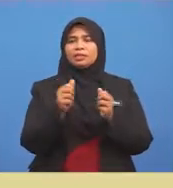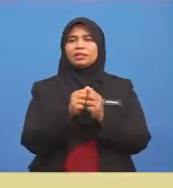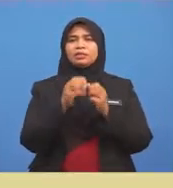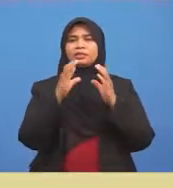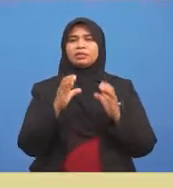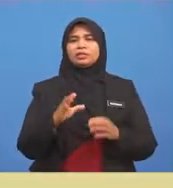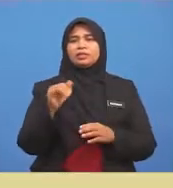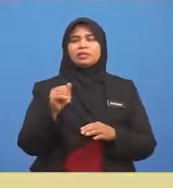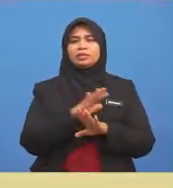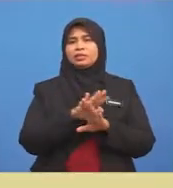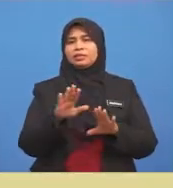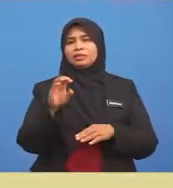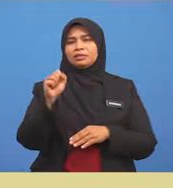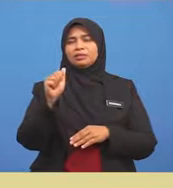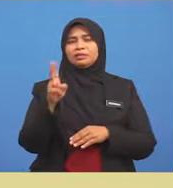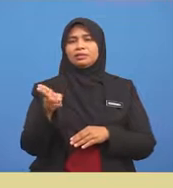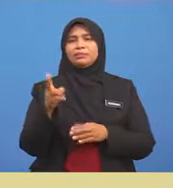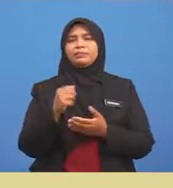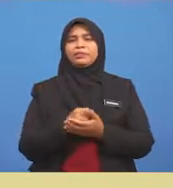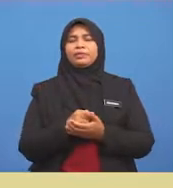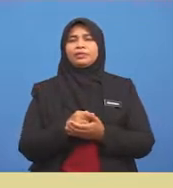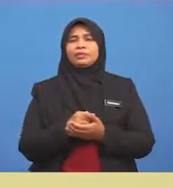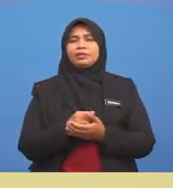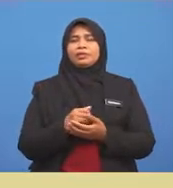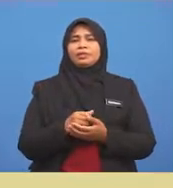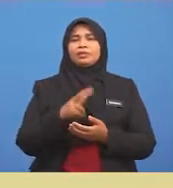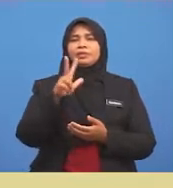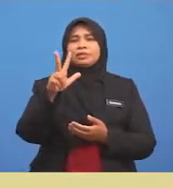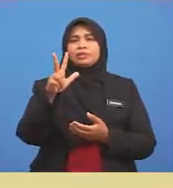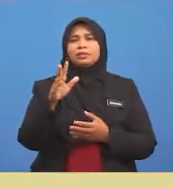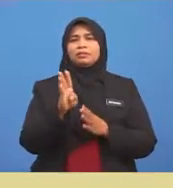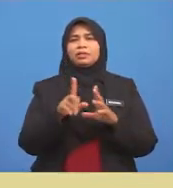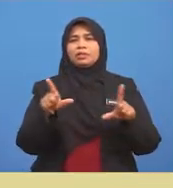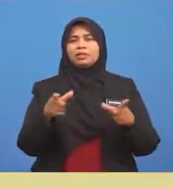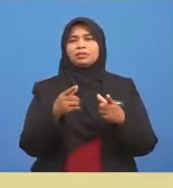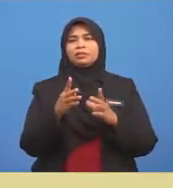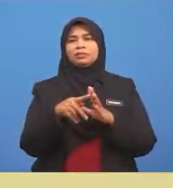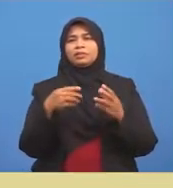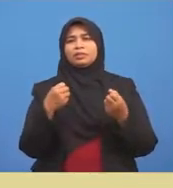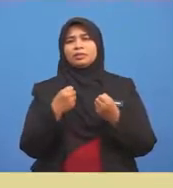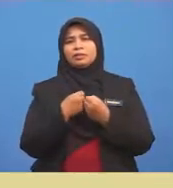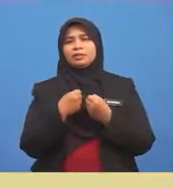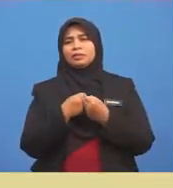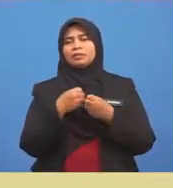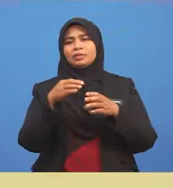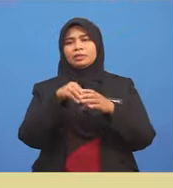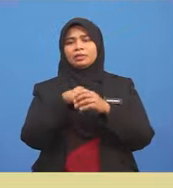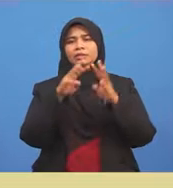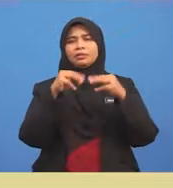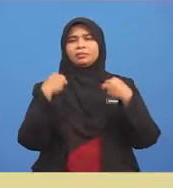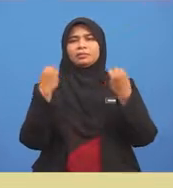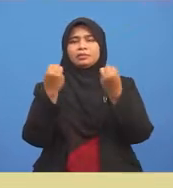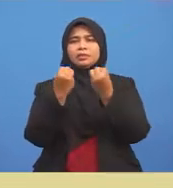dengan cara yang tidak sah. Akibat yang ketiga, berlaku permusuhan dan perbalahan